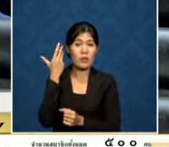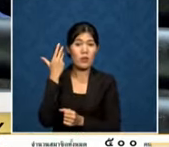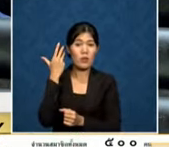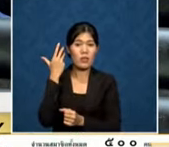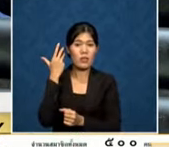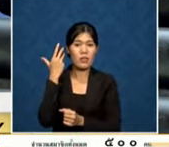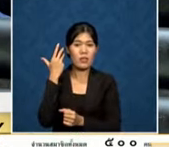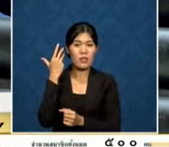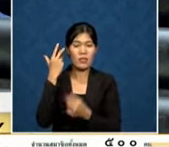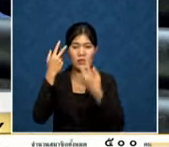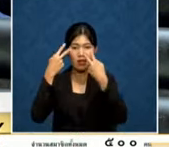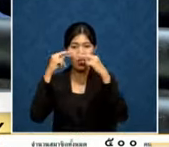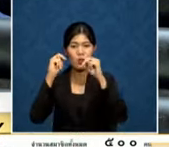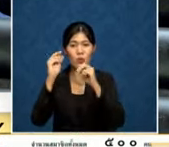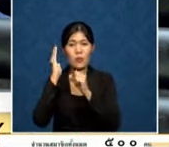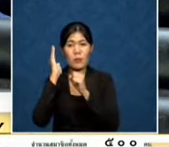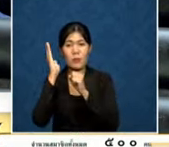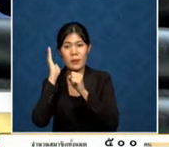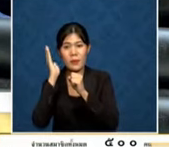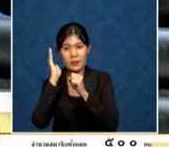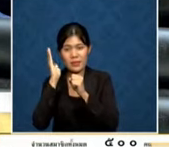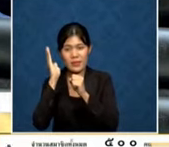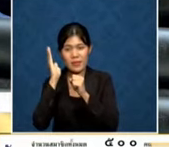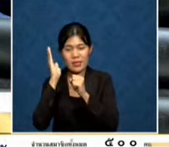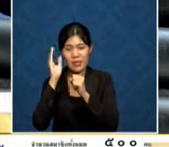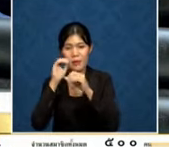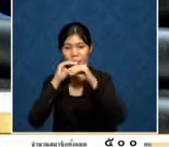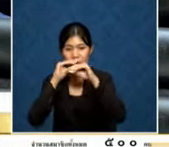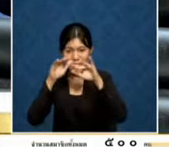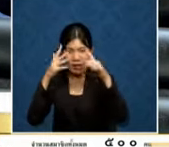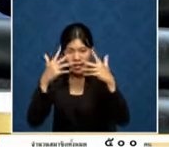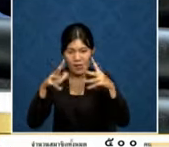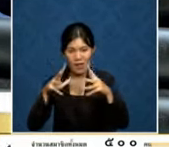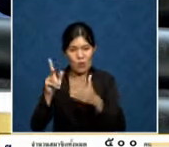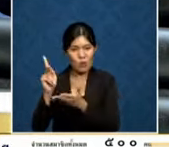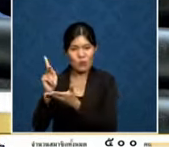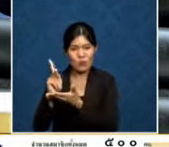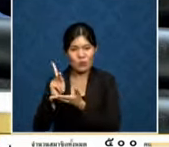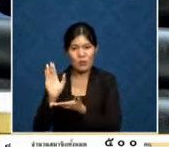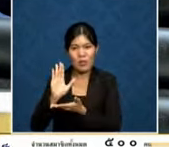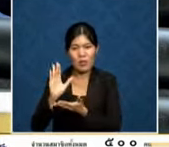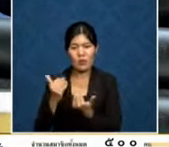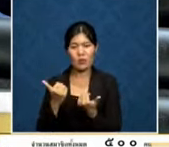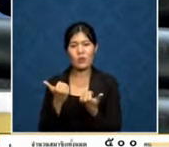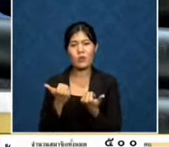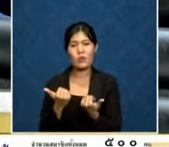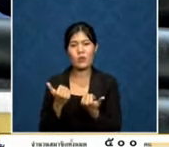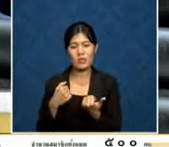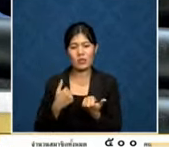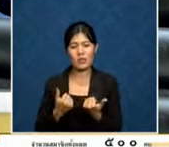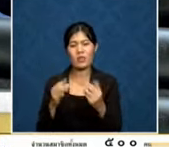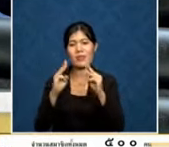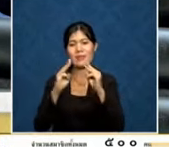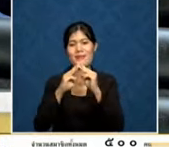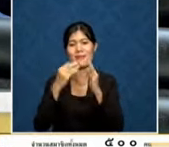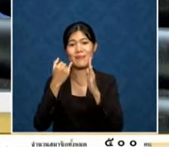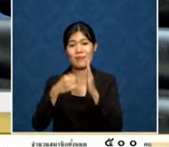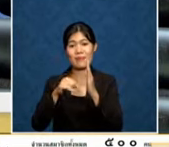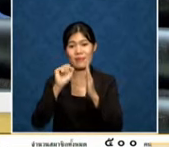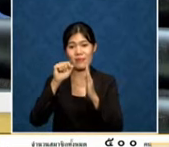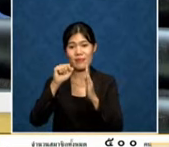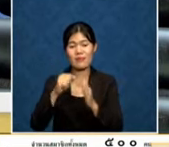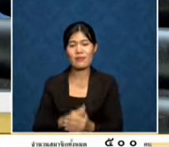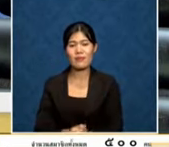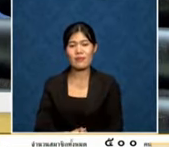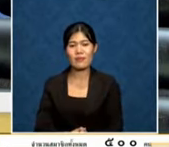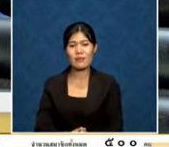ไว้ท่านเคยประกาศว่าจะไม่กู้ท่านรู้ตัวมครับว่าตอนนี้ท่านกำลังทำผิดสัญญา